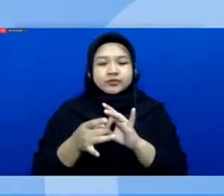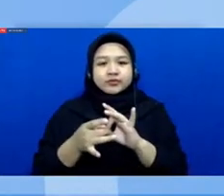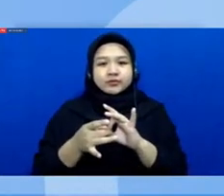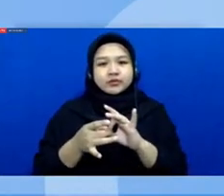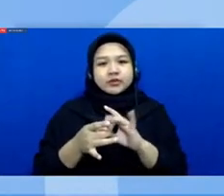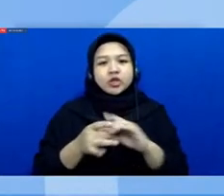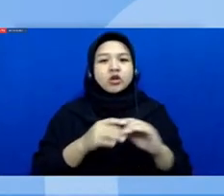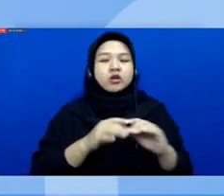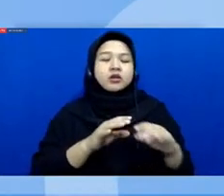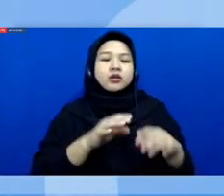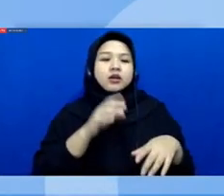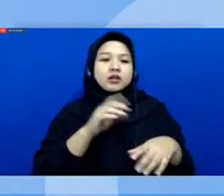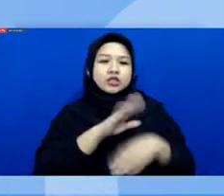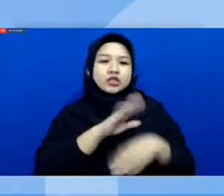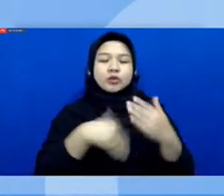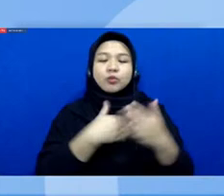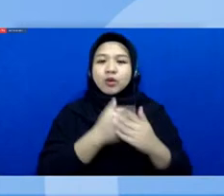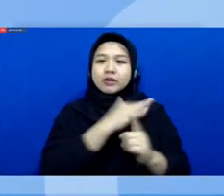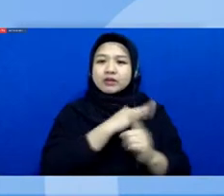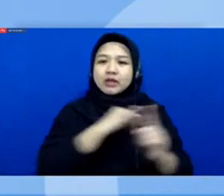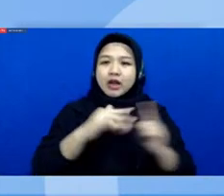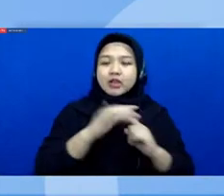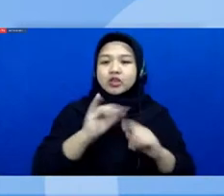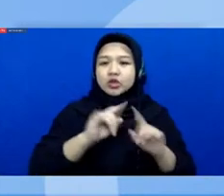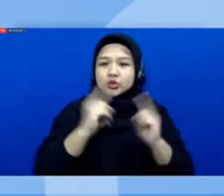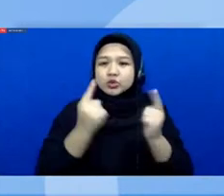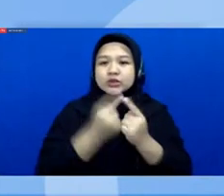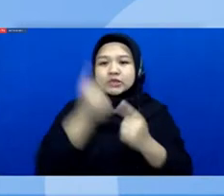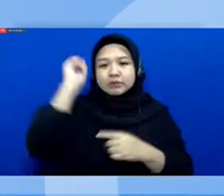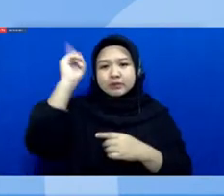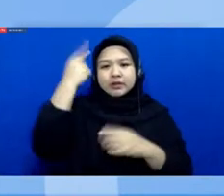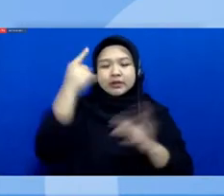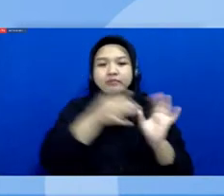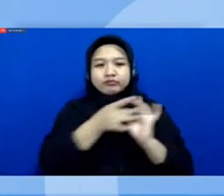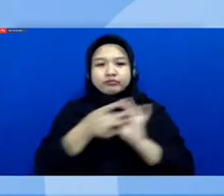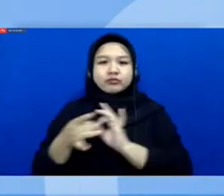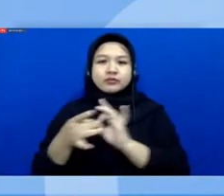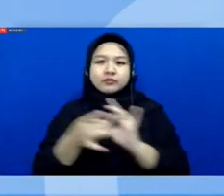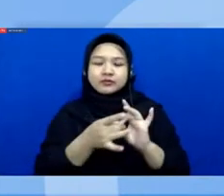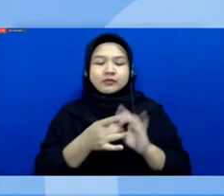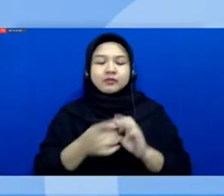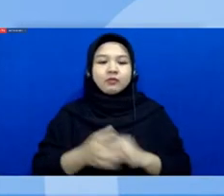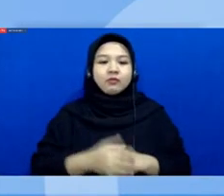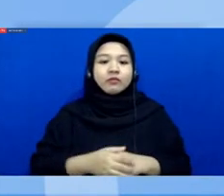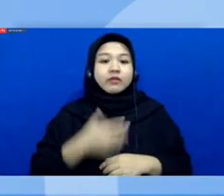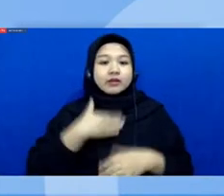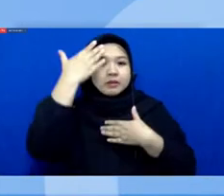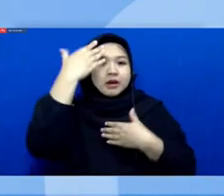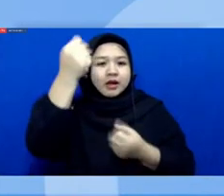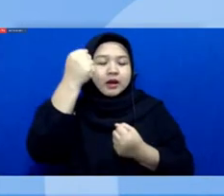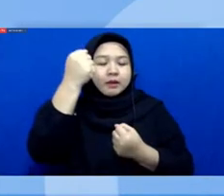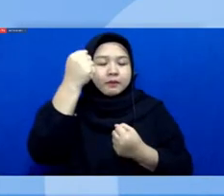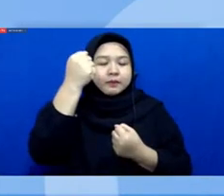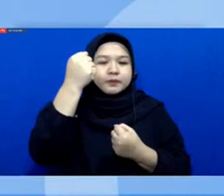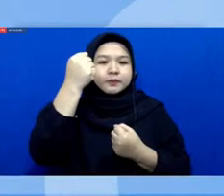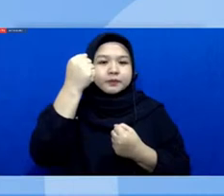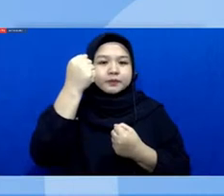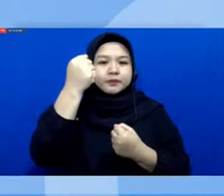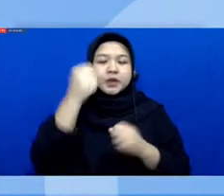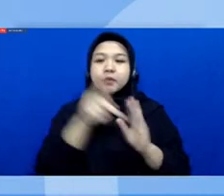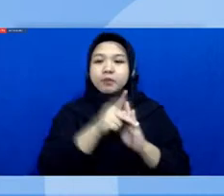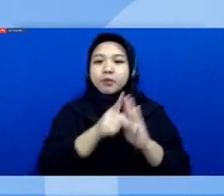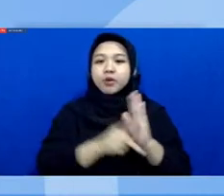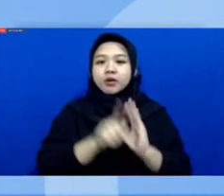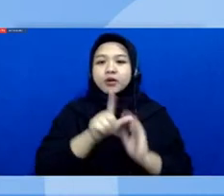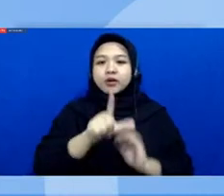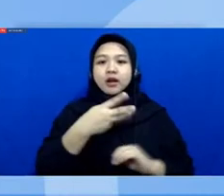komponen yang ada, semua elemen, semua institusi pemerintah terkait. Itu. Jadi harapan saya program Lean On